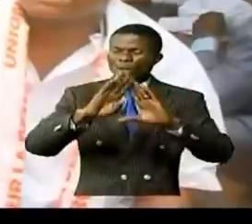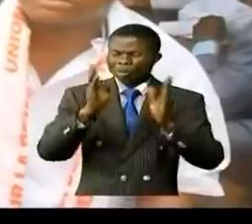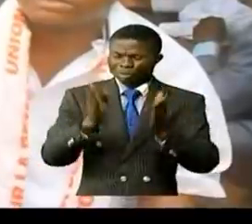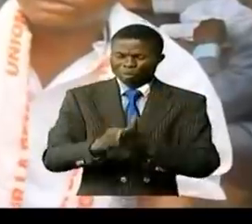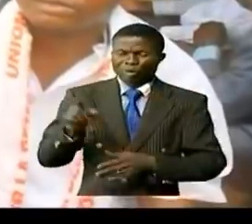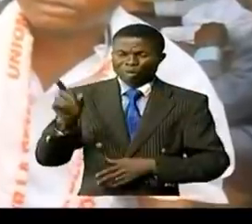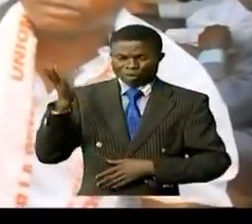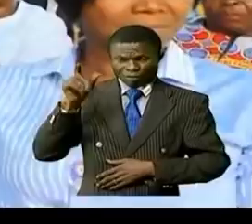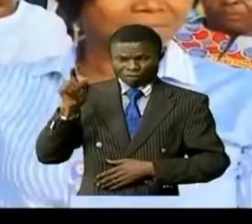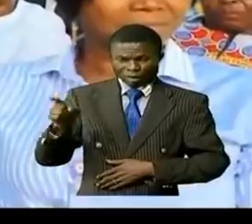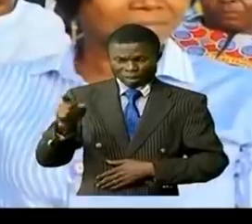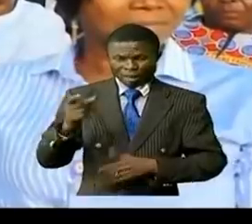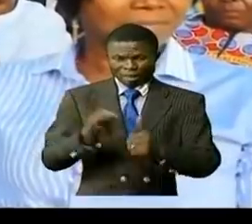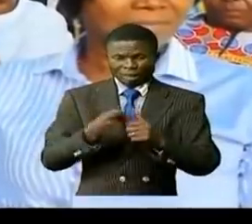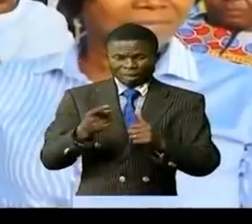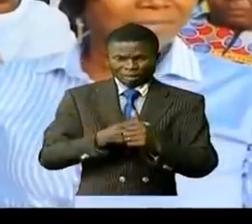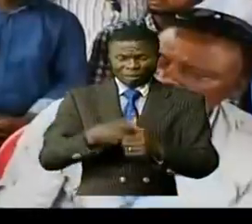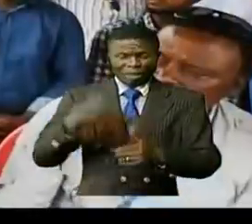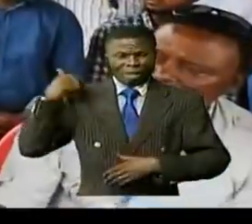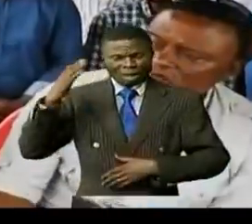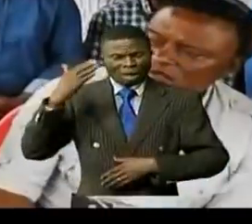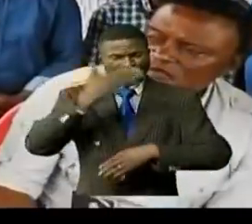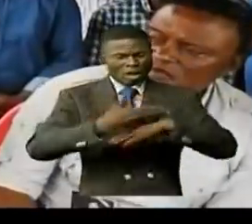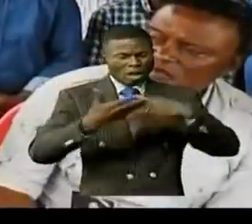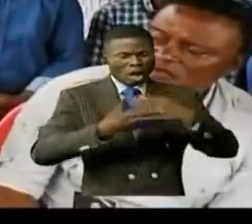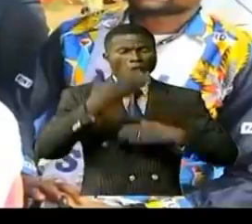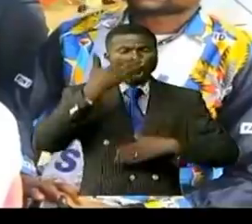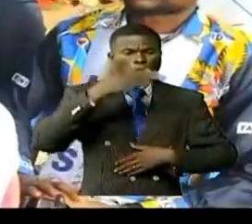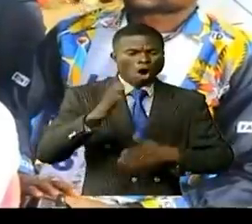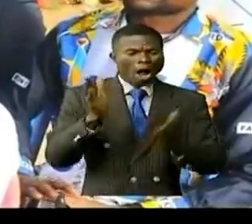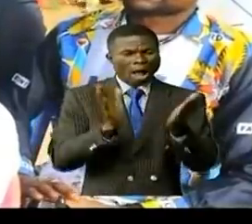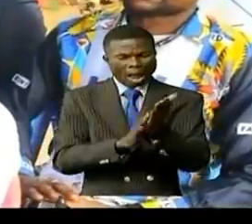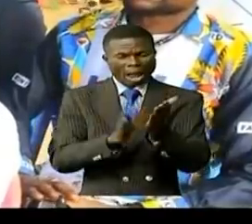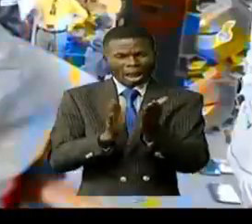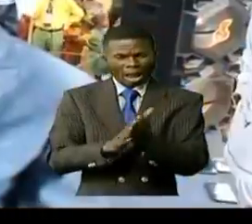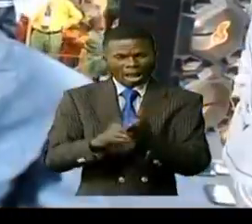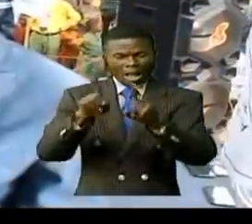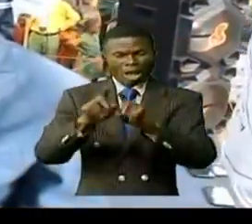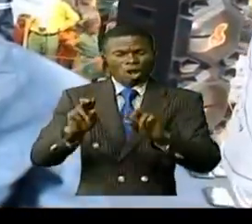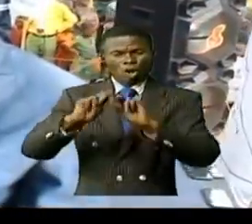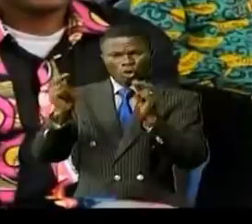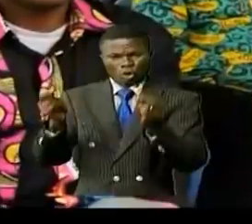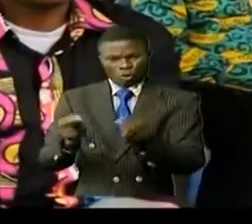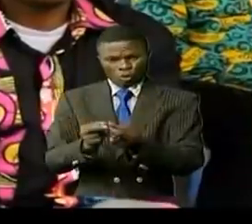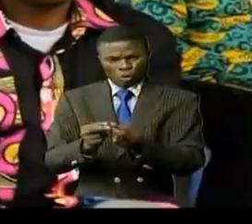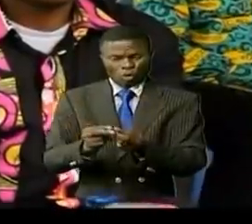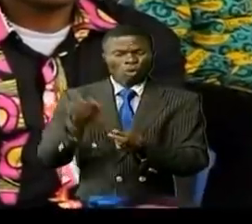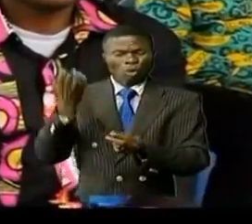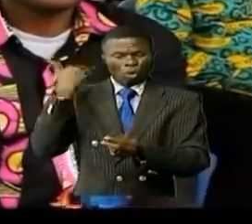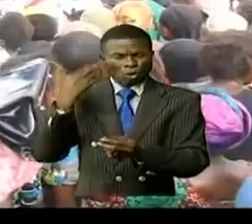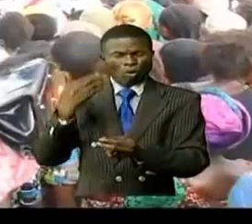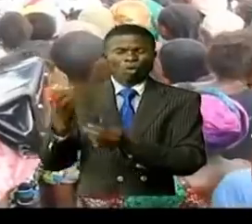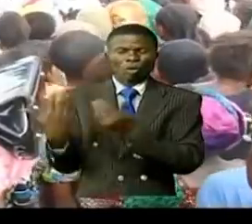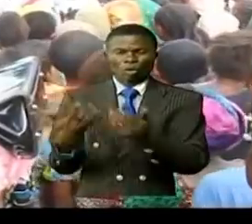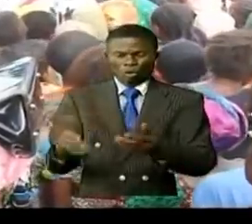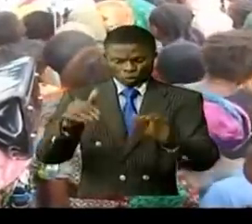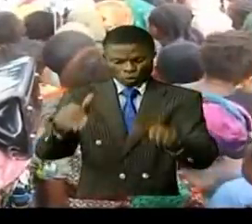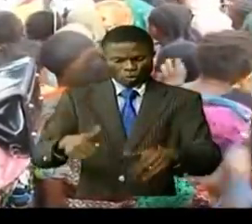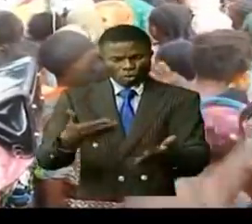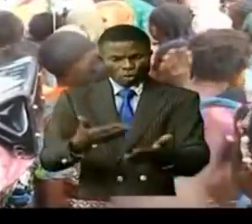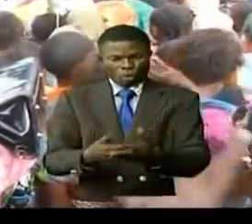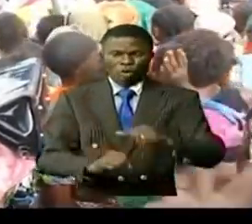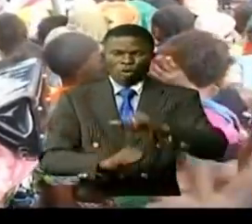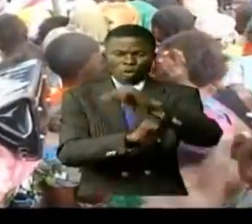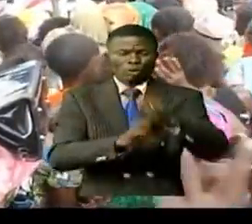territoires, c'est-à-dire l'État va construire les hôpitaux, les écoles et les routes des dessertes agricoles. Pour ce faire,